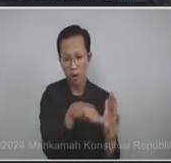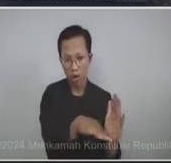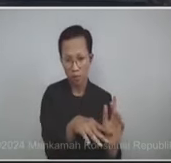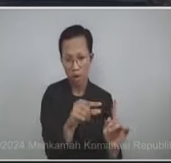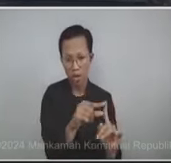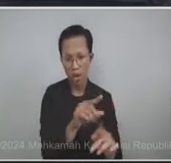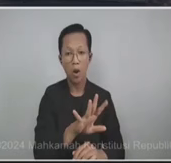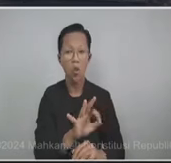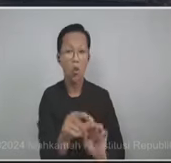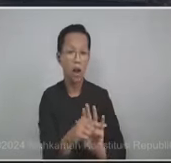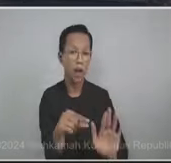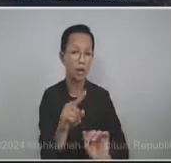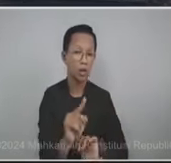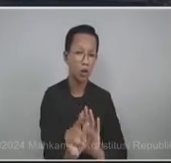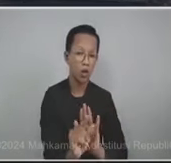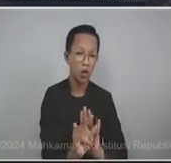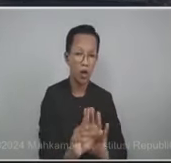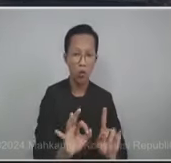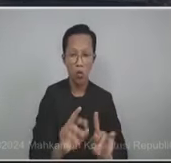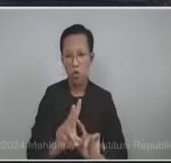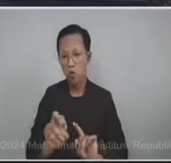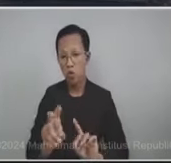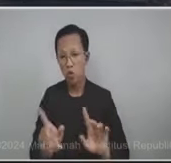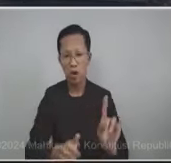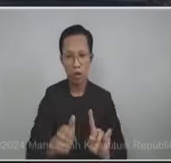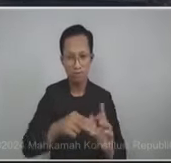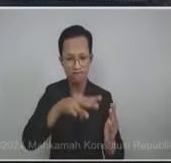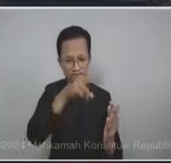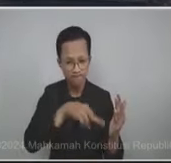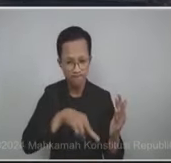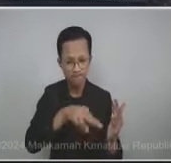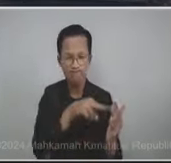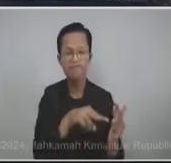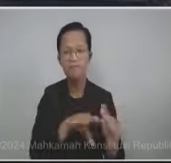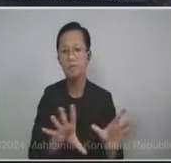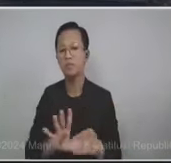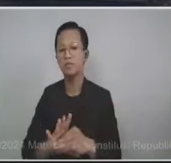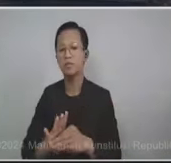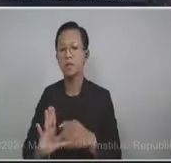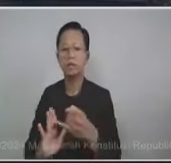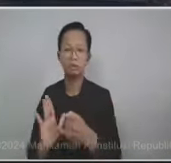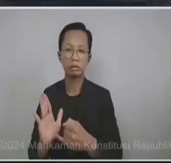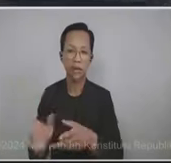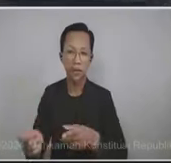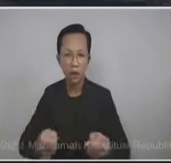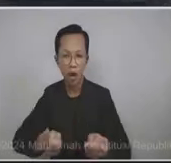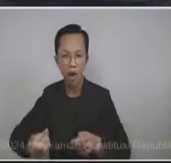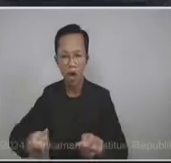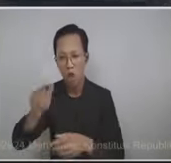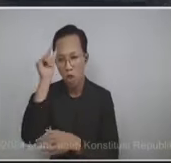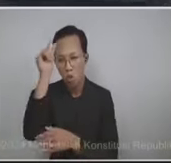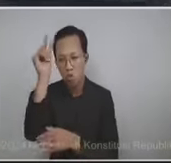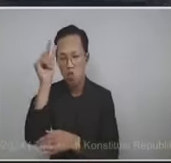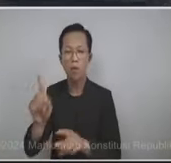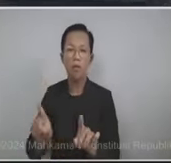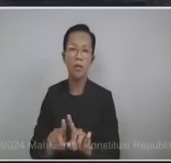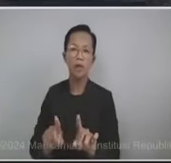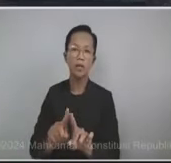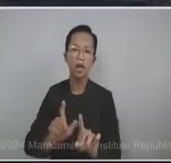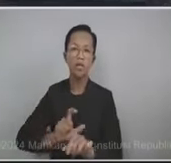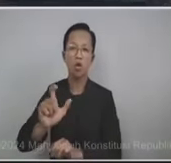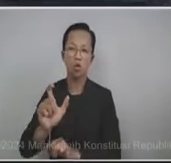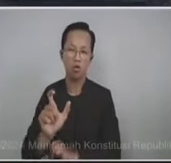1 undang-undang 10 2016 sebagai bagian dari norma yang mengatur mengenai pengusulan Pasangan calon